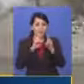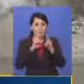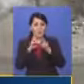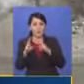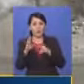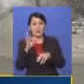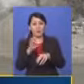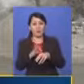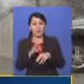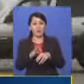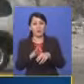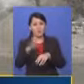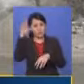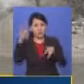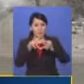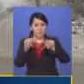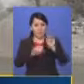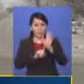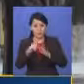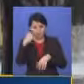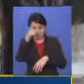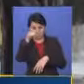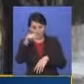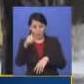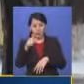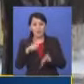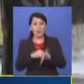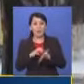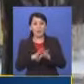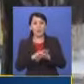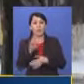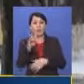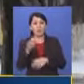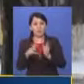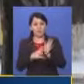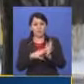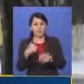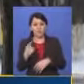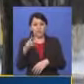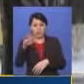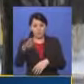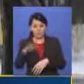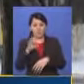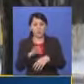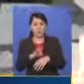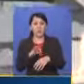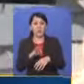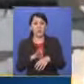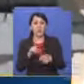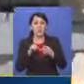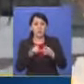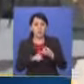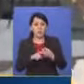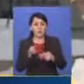ситуации по заболеваемости среди школьников. С начала сентября текущего года зарегистрирован 281 случай заболевания COVID-19. Из